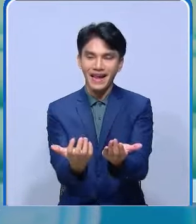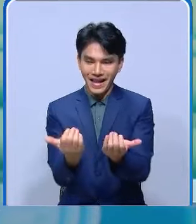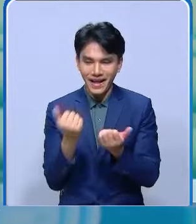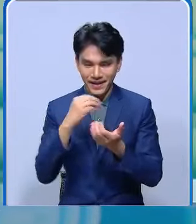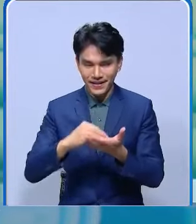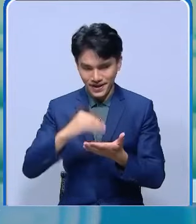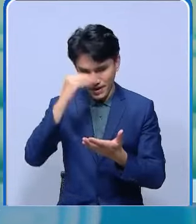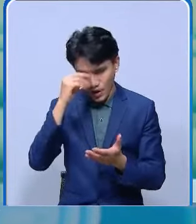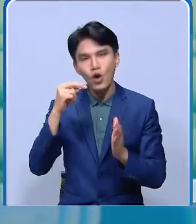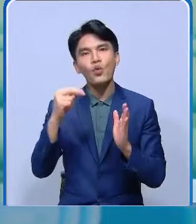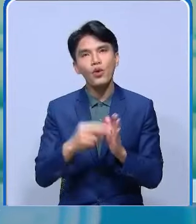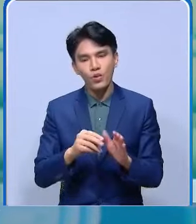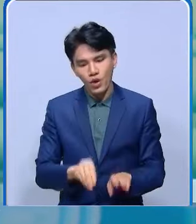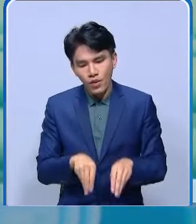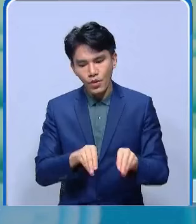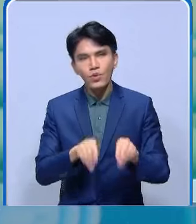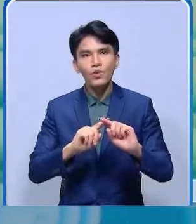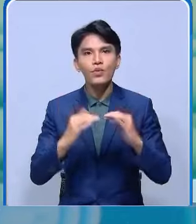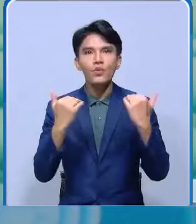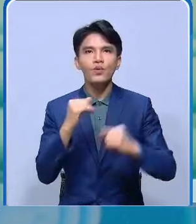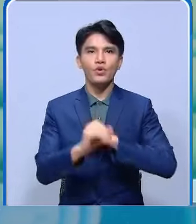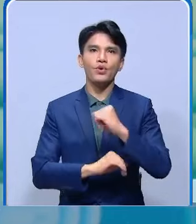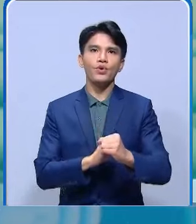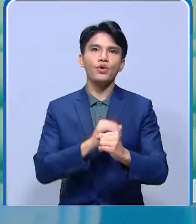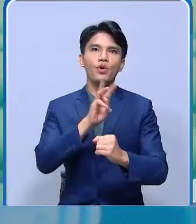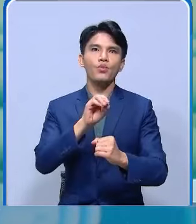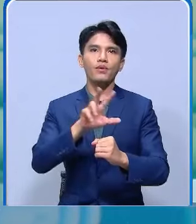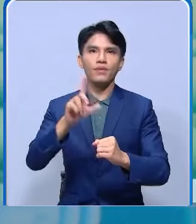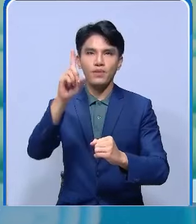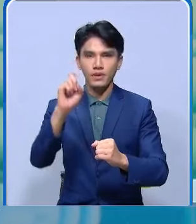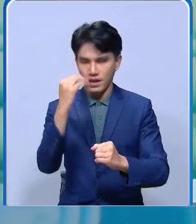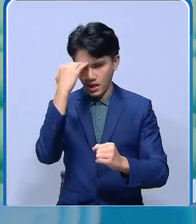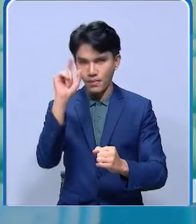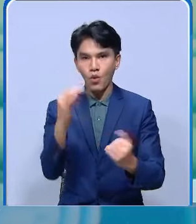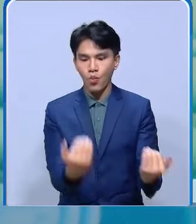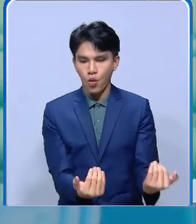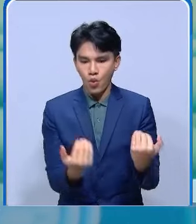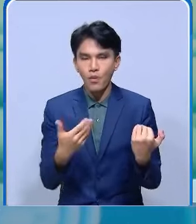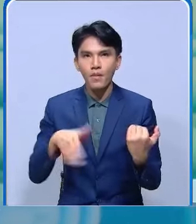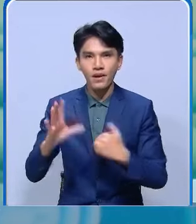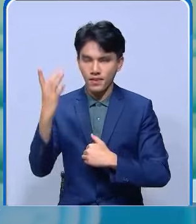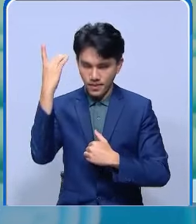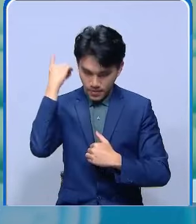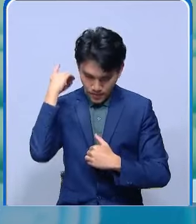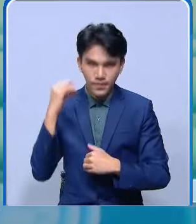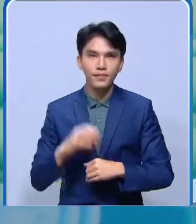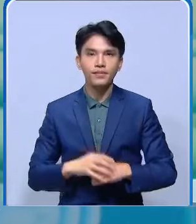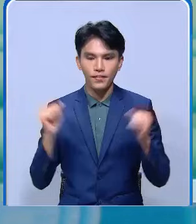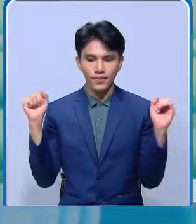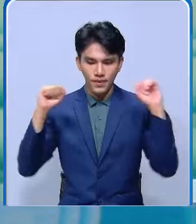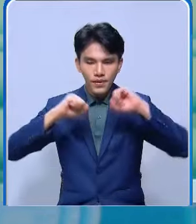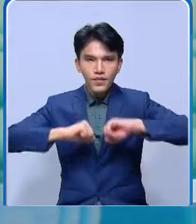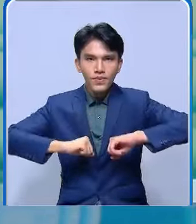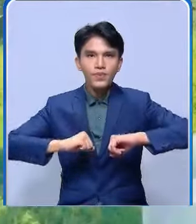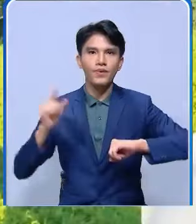วิ่งตามไปเลยนะแต่เจ้าเตี้ยปี 63เนี่ยตายเพราะว่าถูกอุ้มจากมชไปเมื่อวานมีการตัดสินคดีของพี่